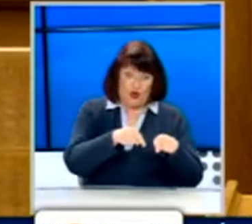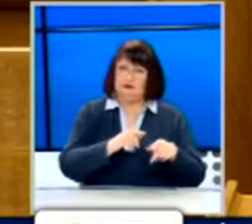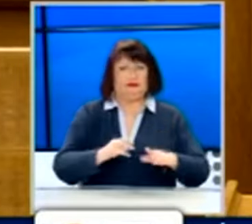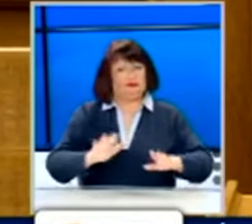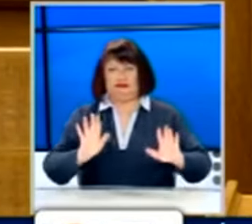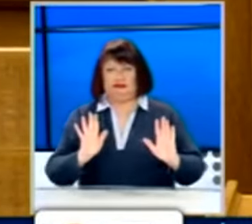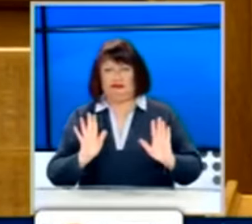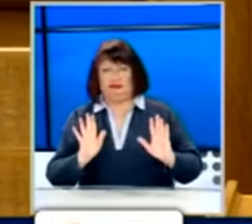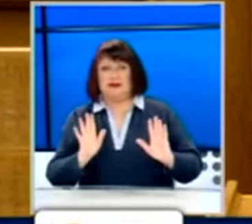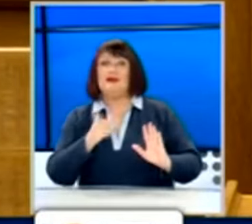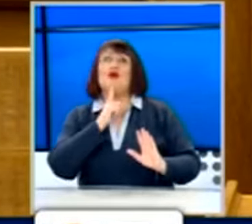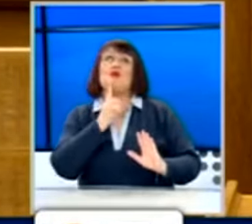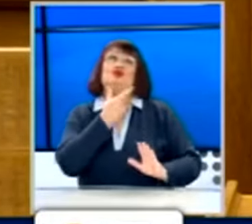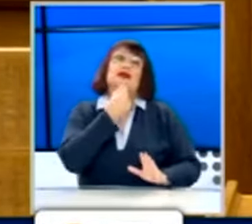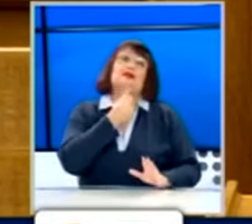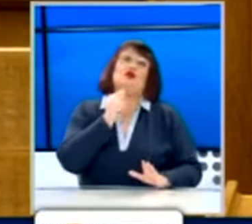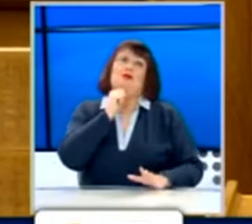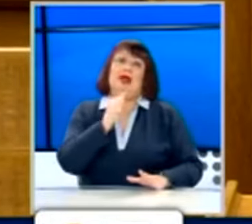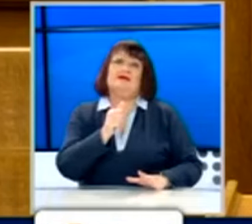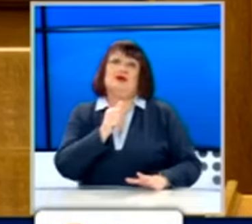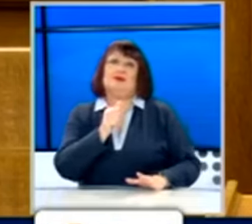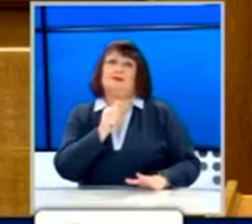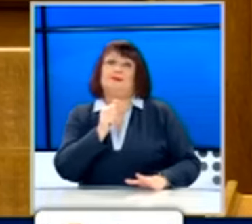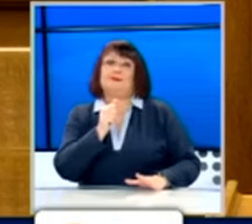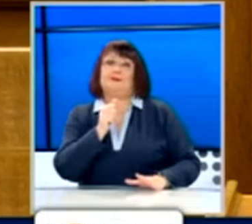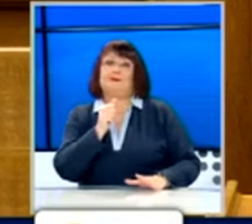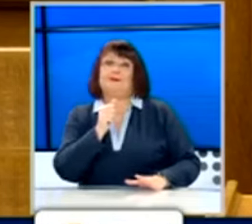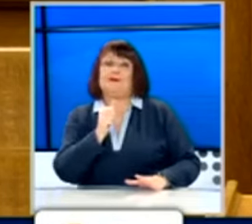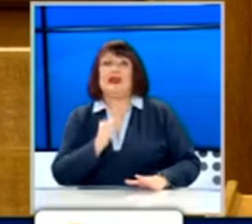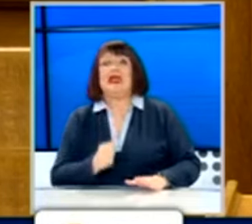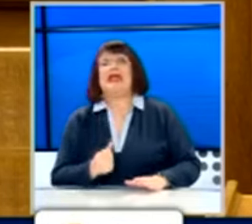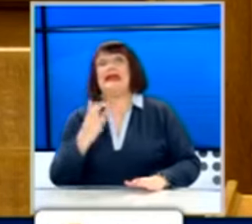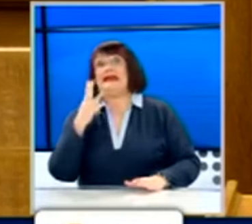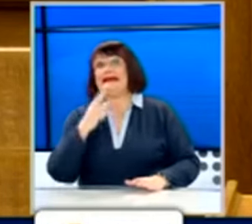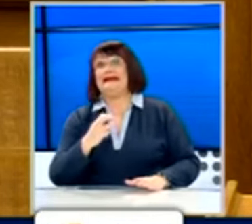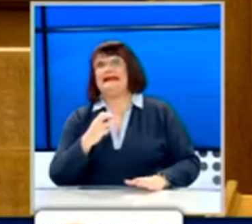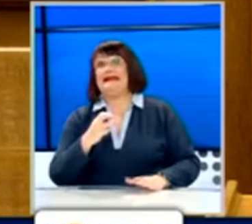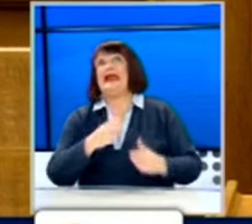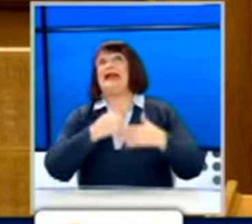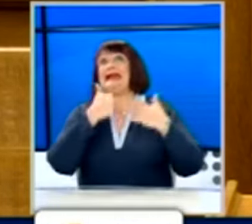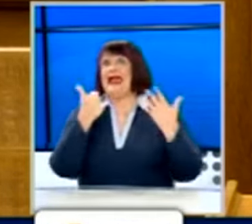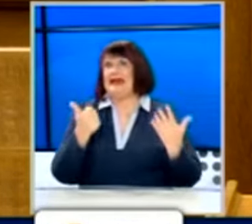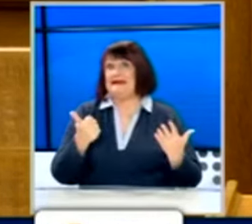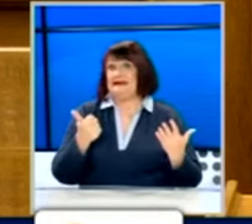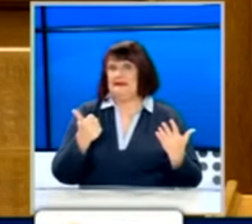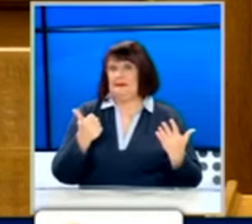Όταν ψηφίζεις 36 από τα 66 άρθρα, δεν είσαι μανιχαϊστής.